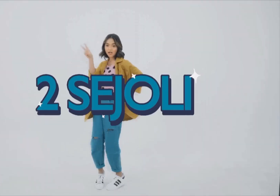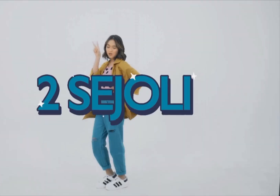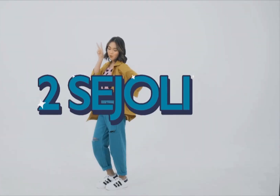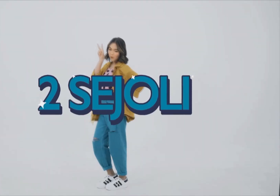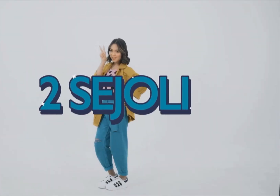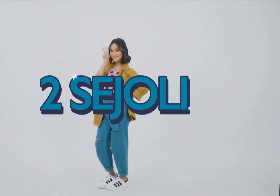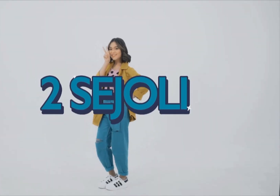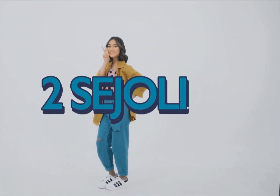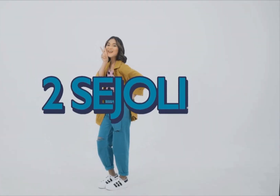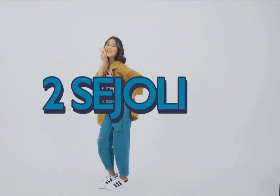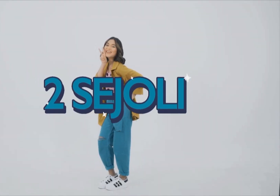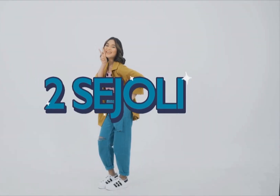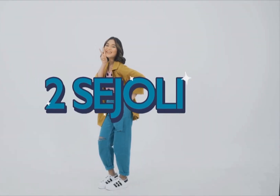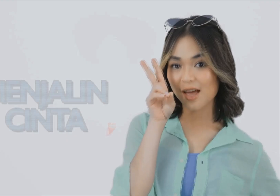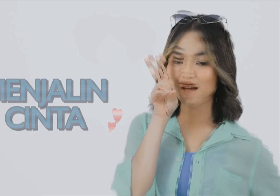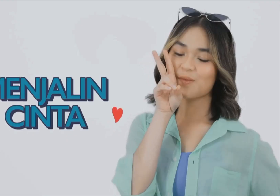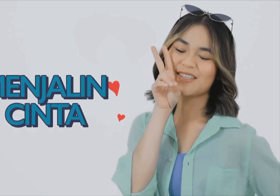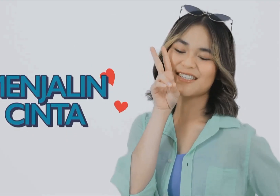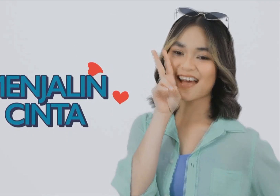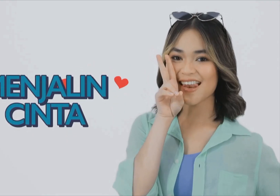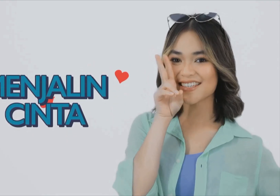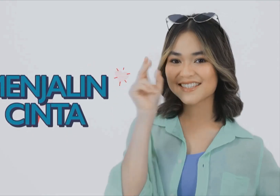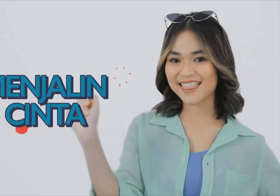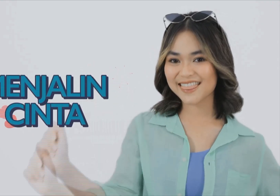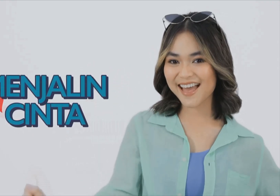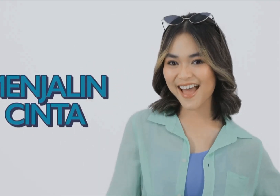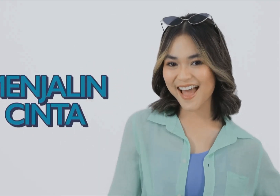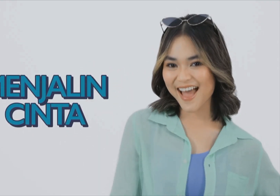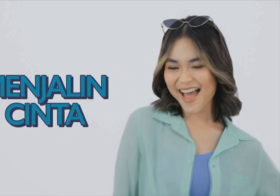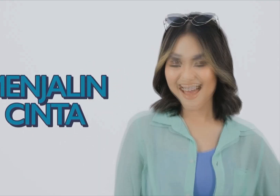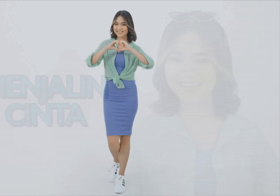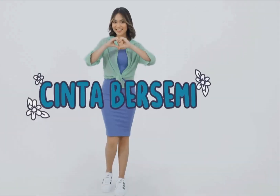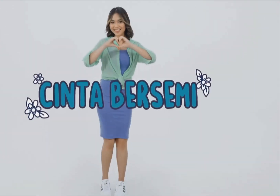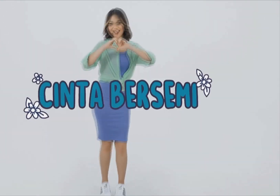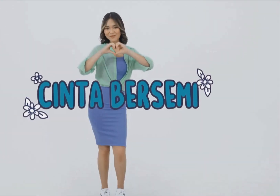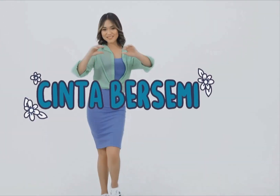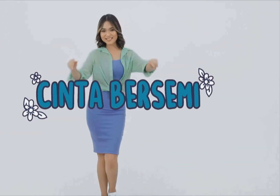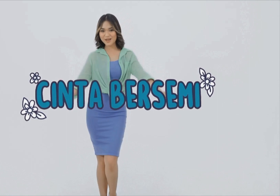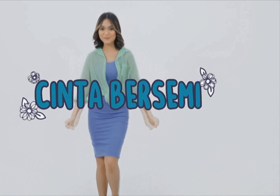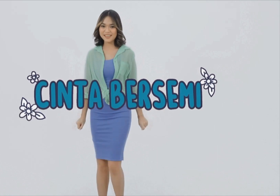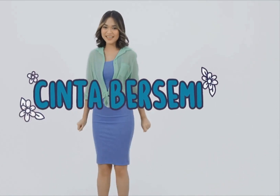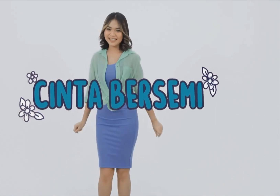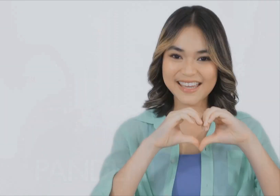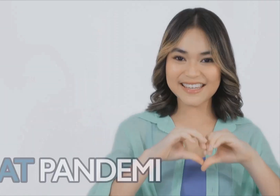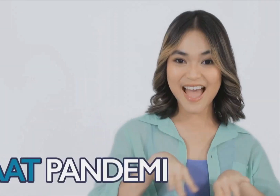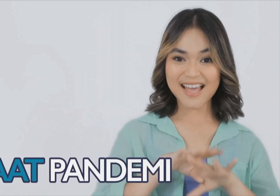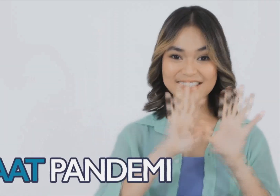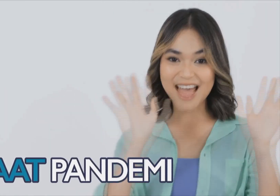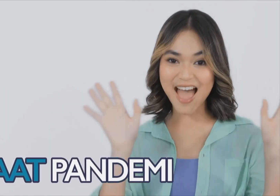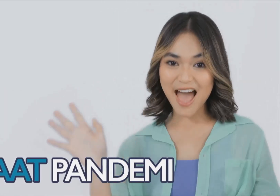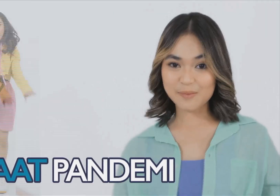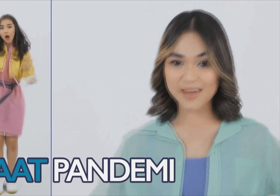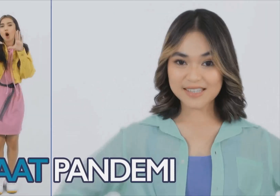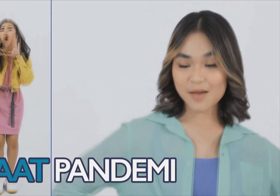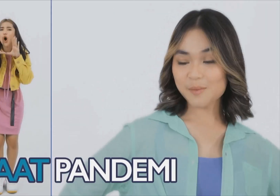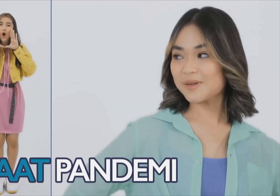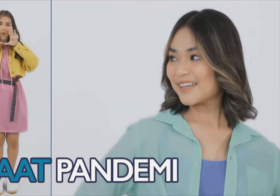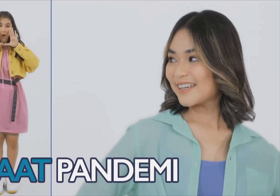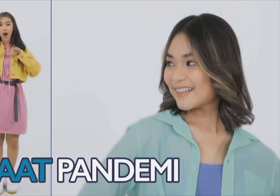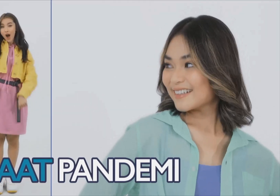rezeki dua sejoli mencinta Cinta Bersemi